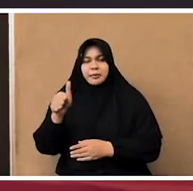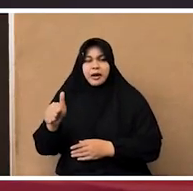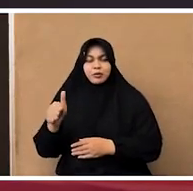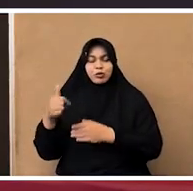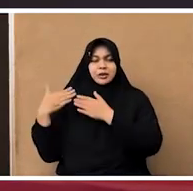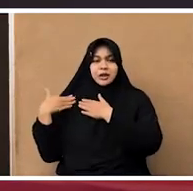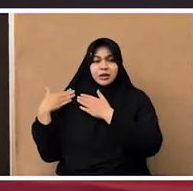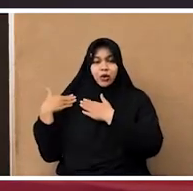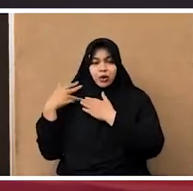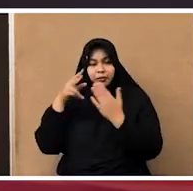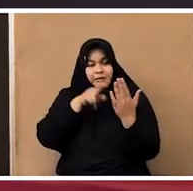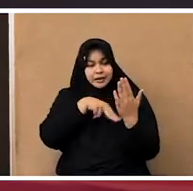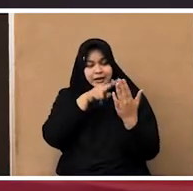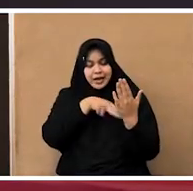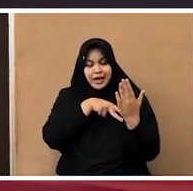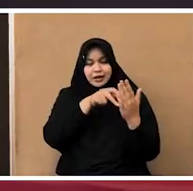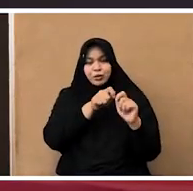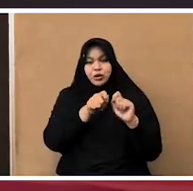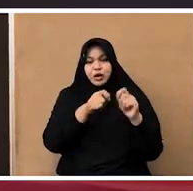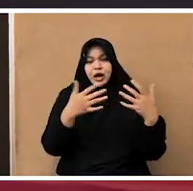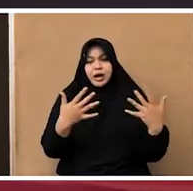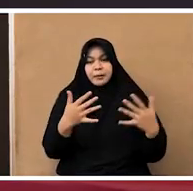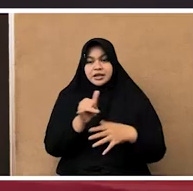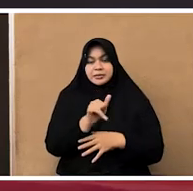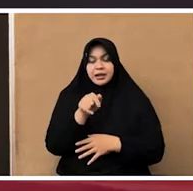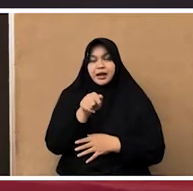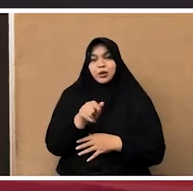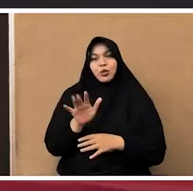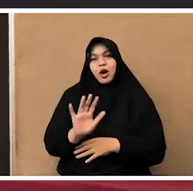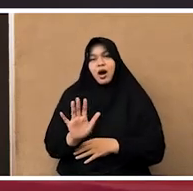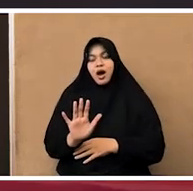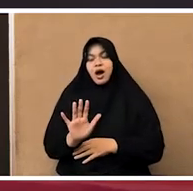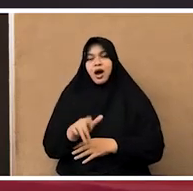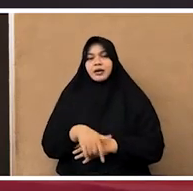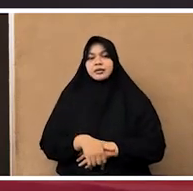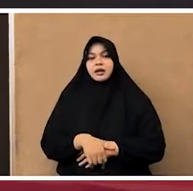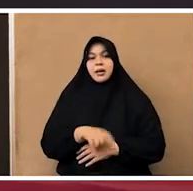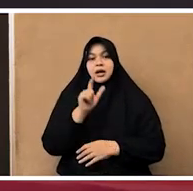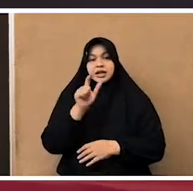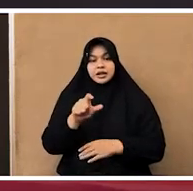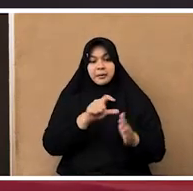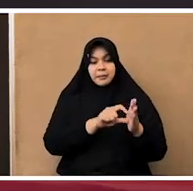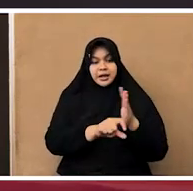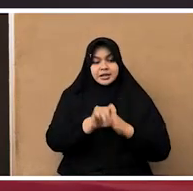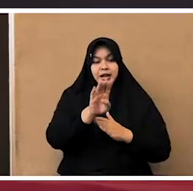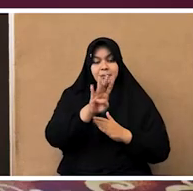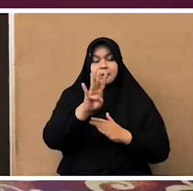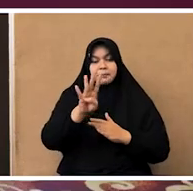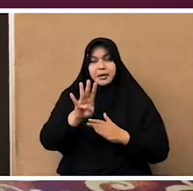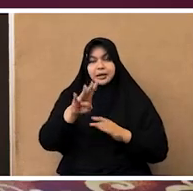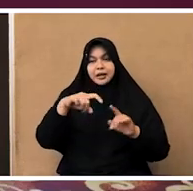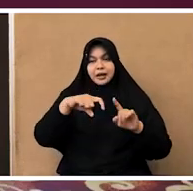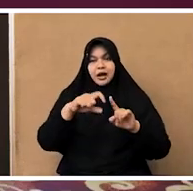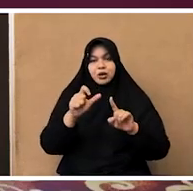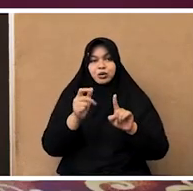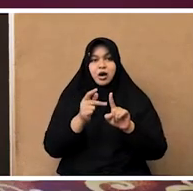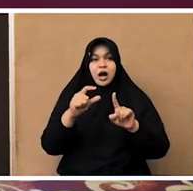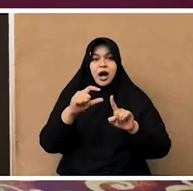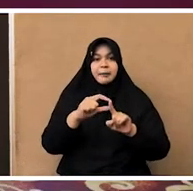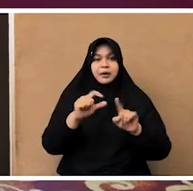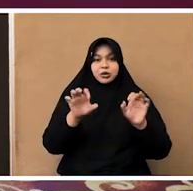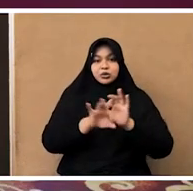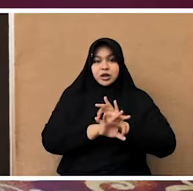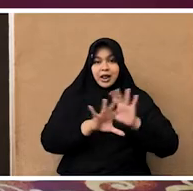rumusan pasal ini pertanyaannya adalah Apakah seperti itu karena pasal 44 KUHP itu kan jelas bahwa kalau orang melakukan